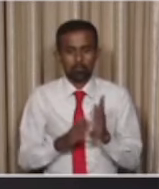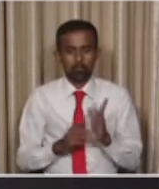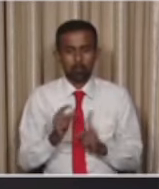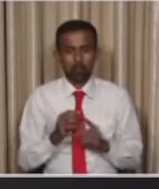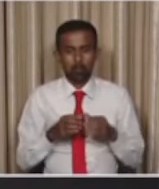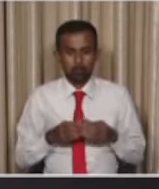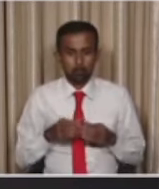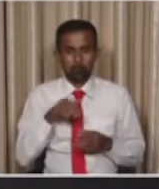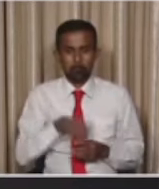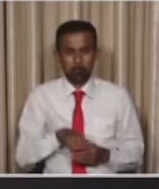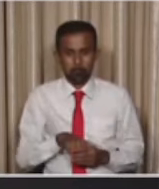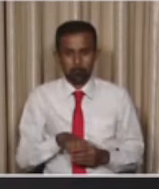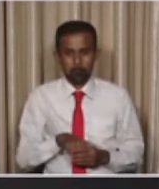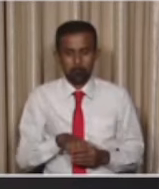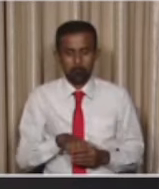තුල